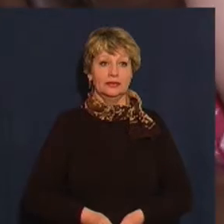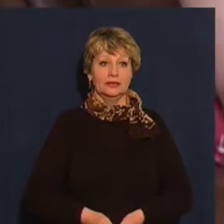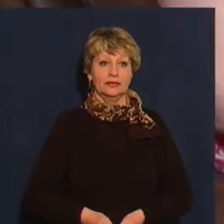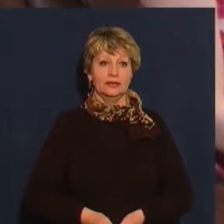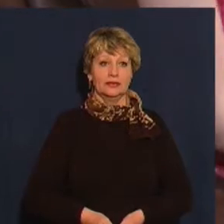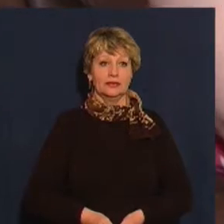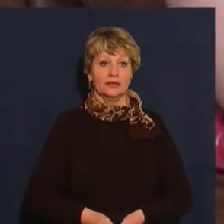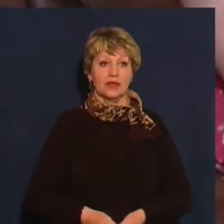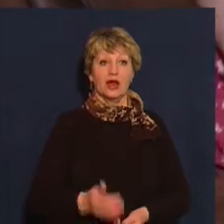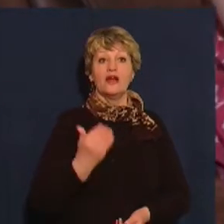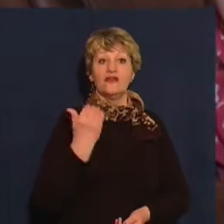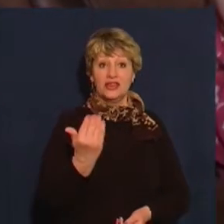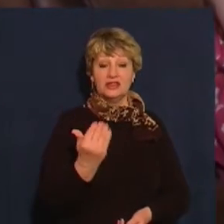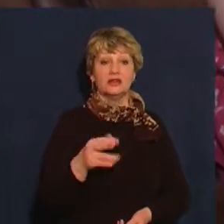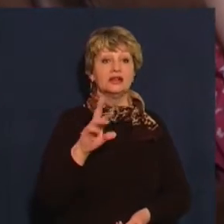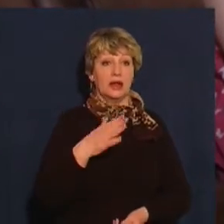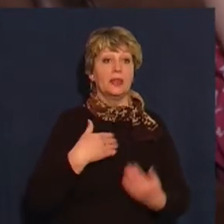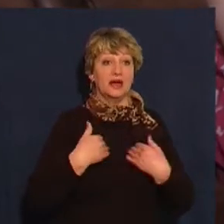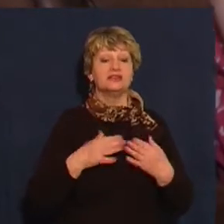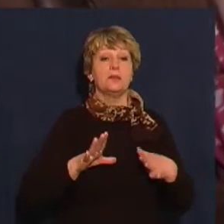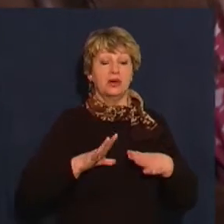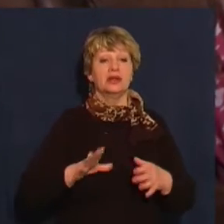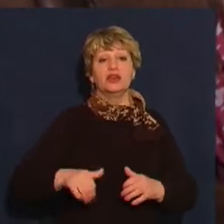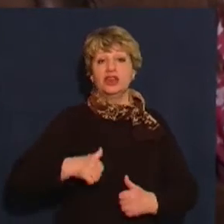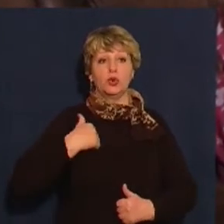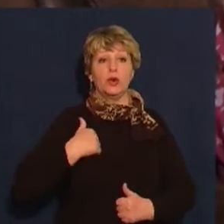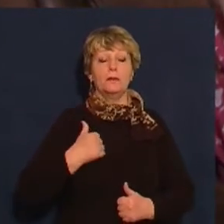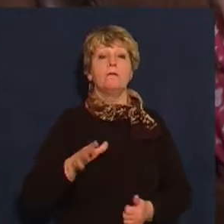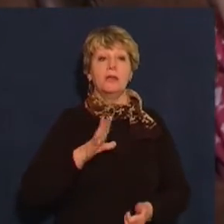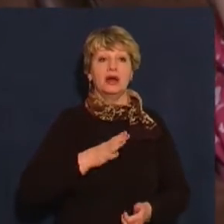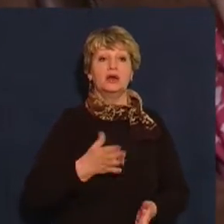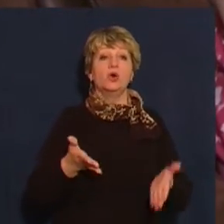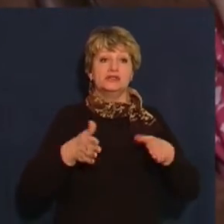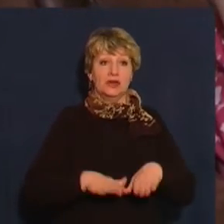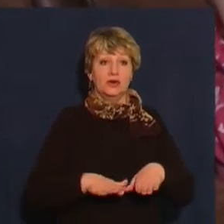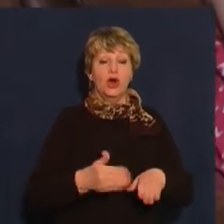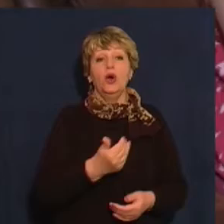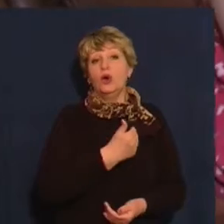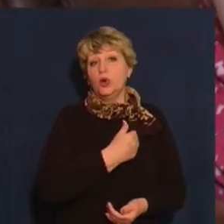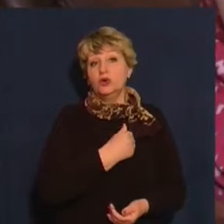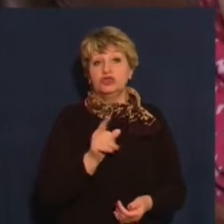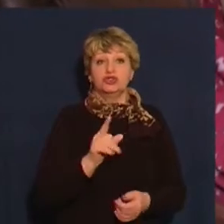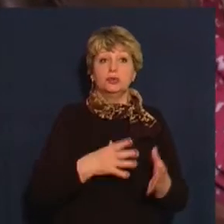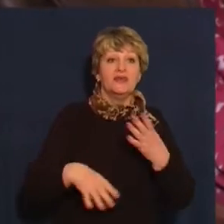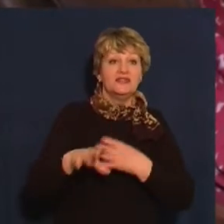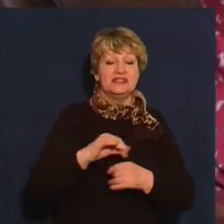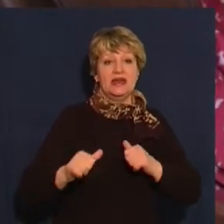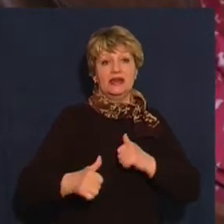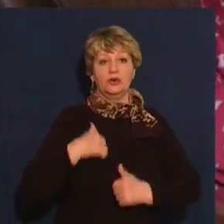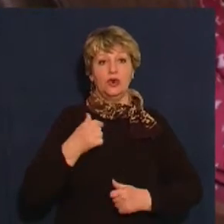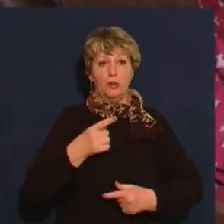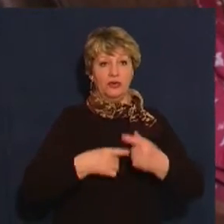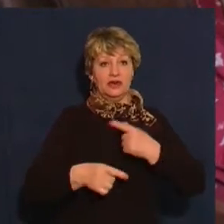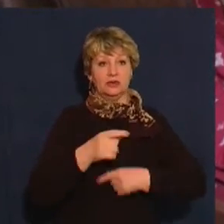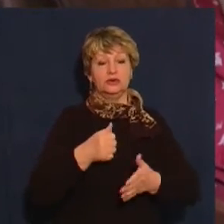Він для нас і був героєм. Він був героєм, залишається героєм. Хочеться, щоб всі такі герої повернулись